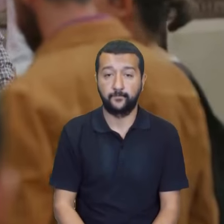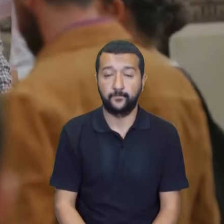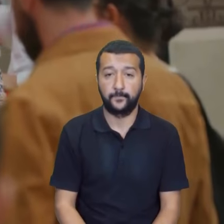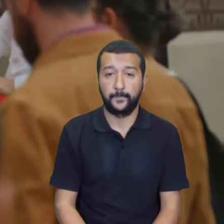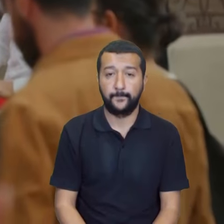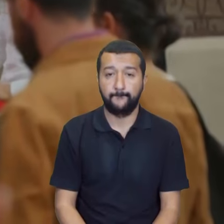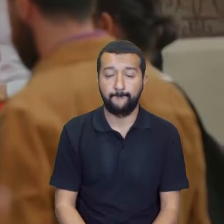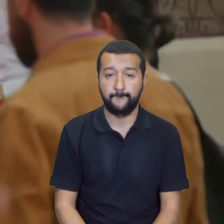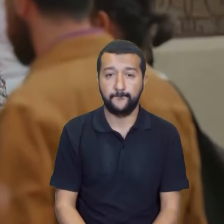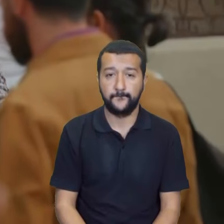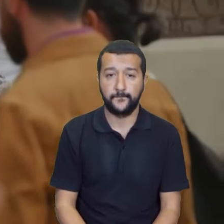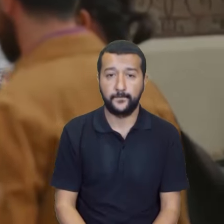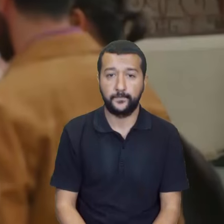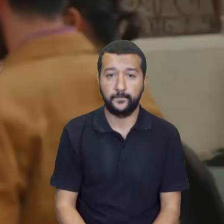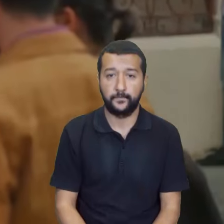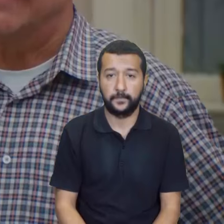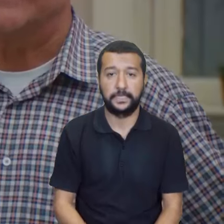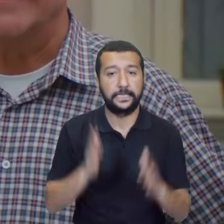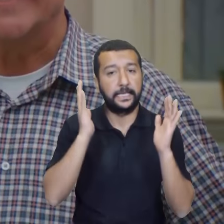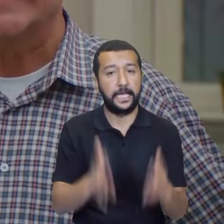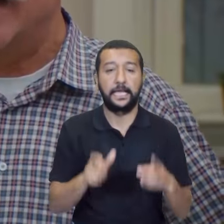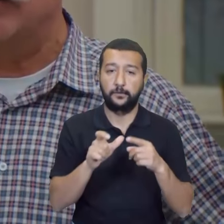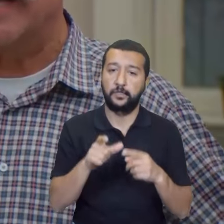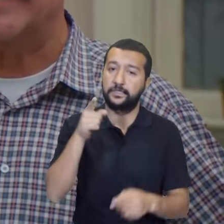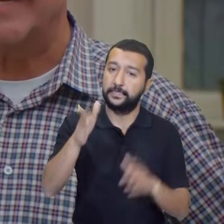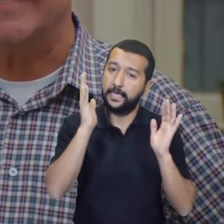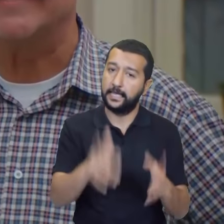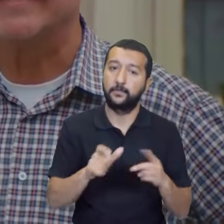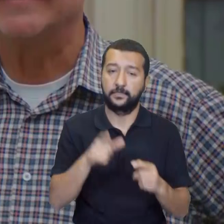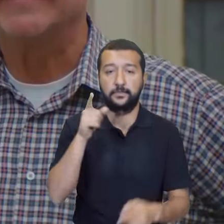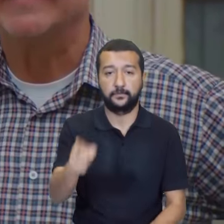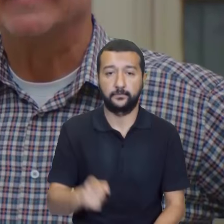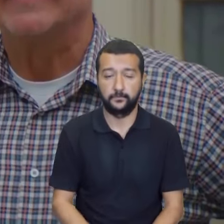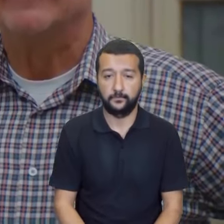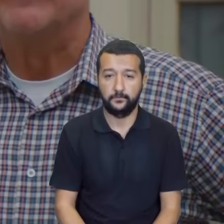tarafı gösterdi. Ah ulan Şener! Ah ulan Şener!